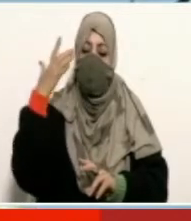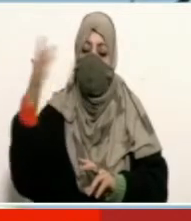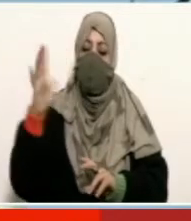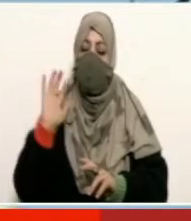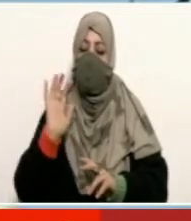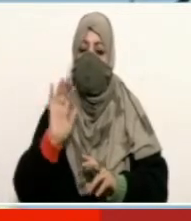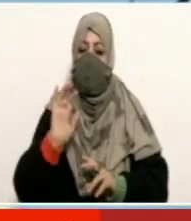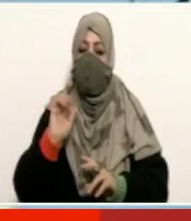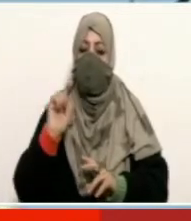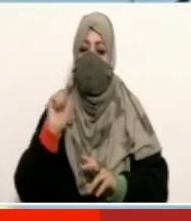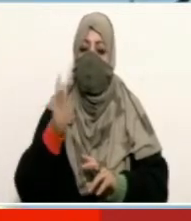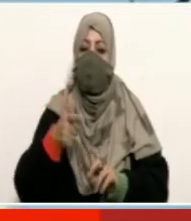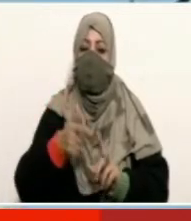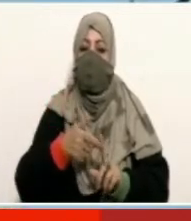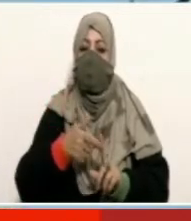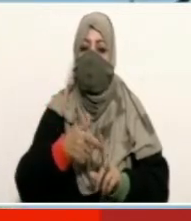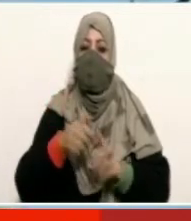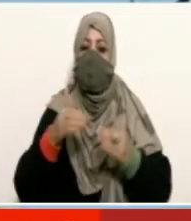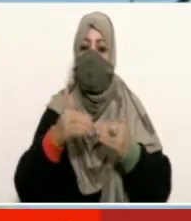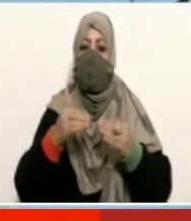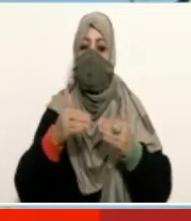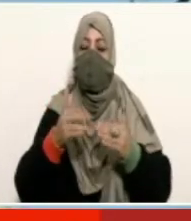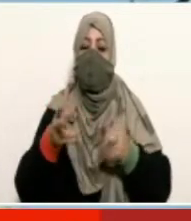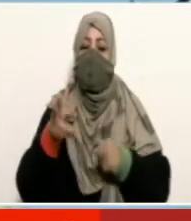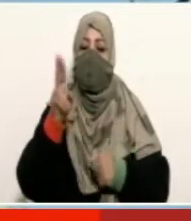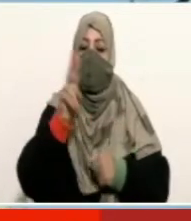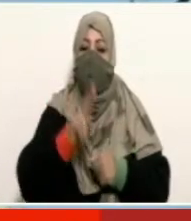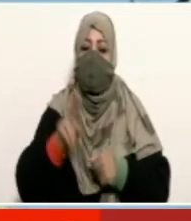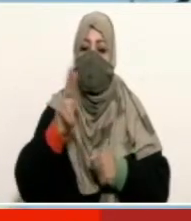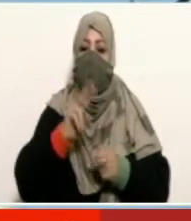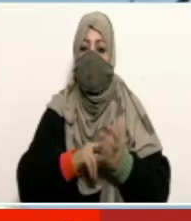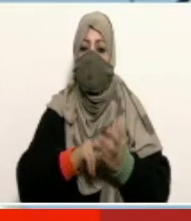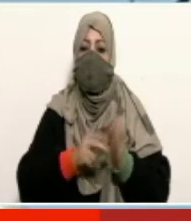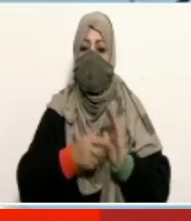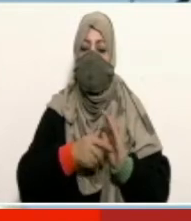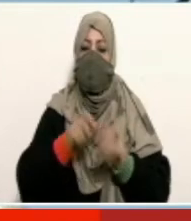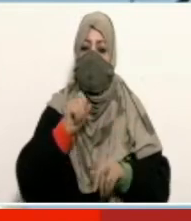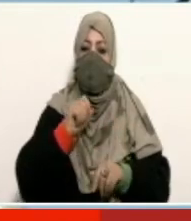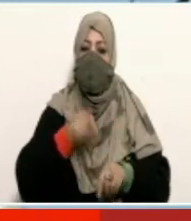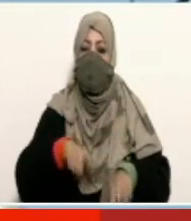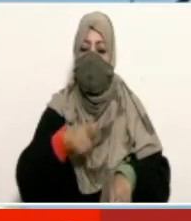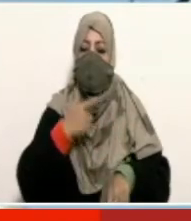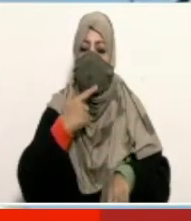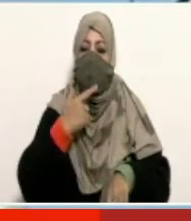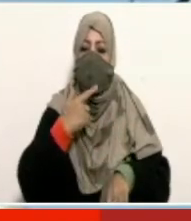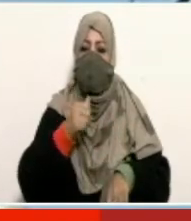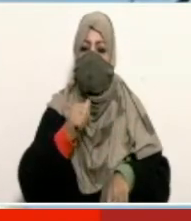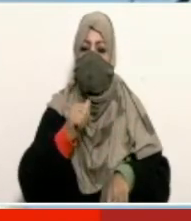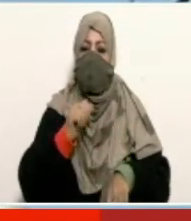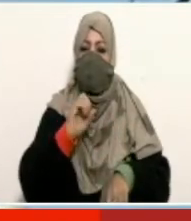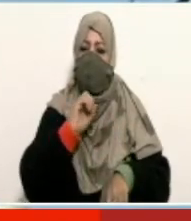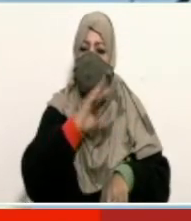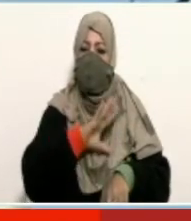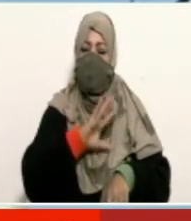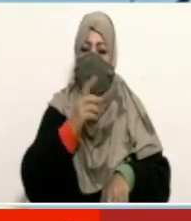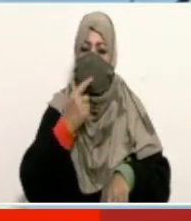يسأل عن مسألة المني، هل هو طاهر أو لا؟ نعم هو غير طاهر، عندنا نجس يجب غسل الثوب منه ويجب تطهيره